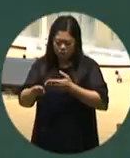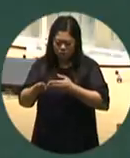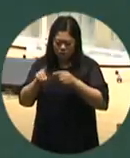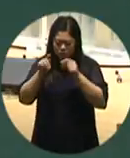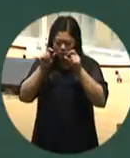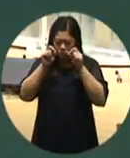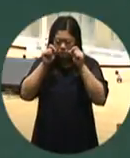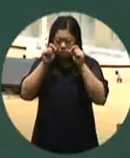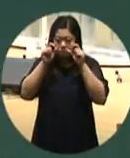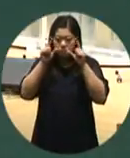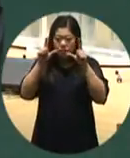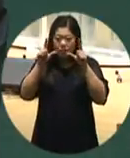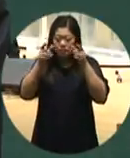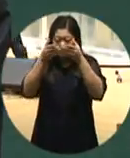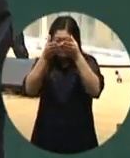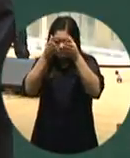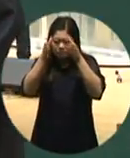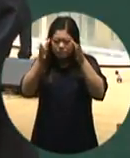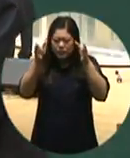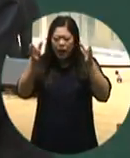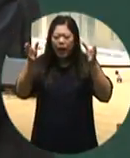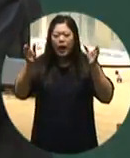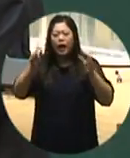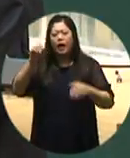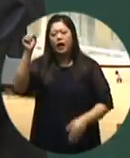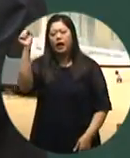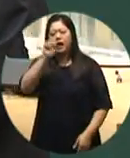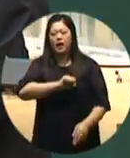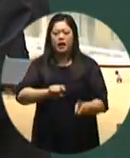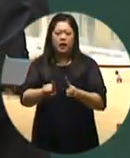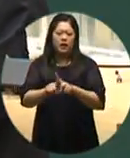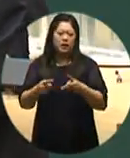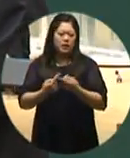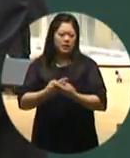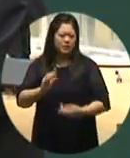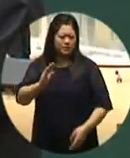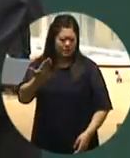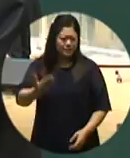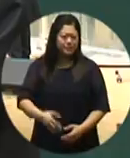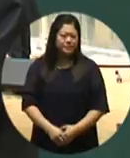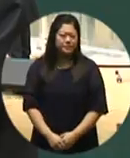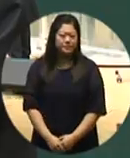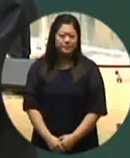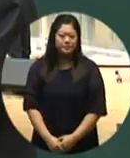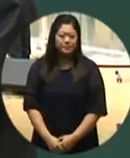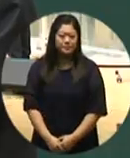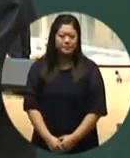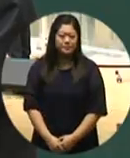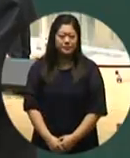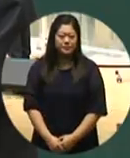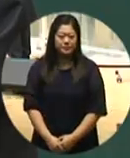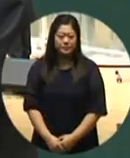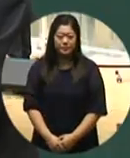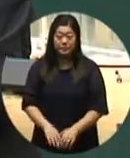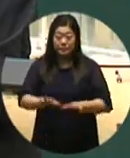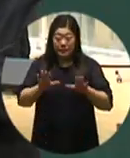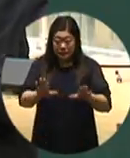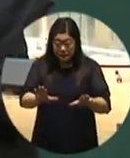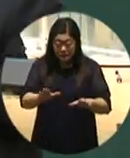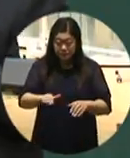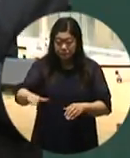거예요. But strangely, my eyes started to open, and I was able to receive answers. 여러분이 분명히 살아 있는 사람이요, 하나님 자녀이기